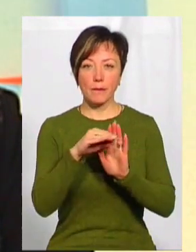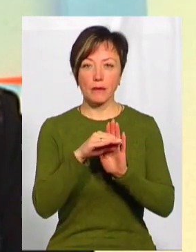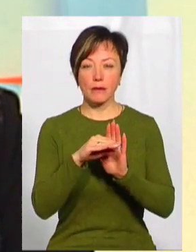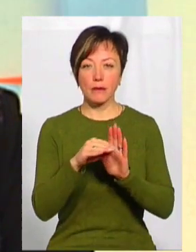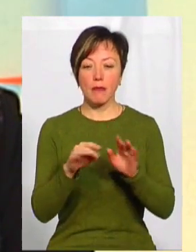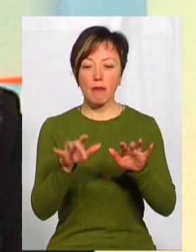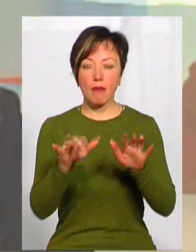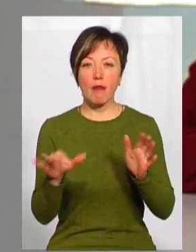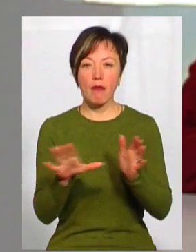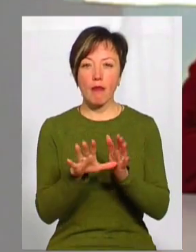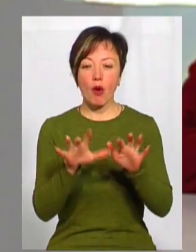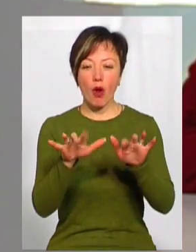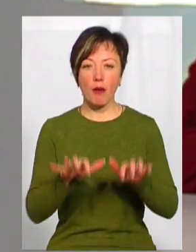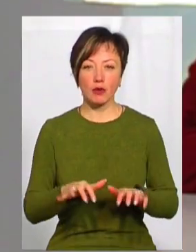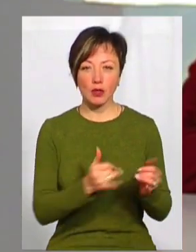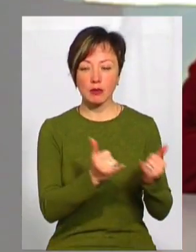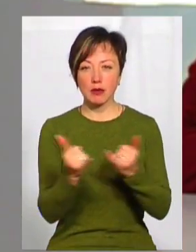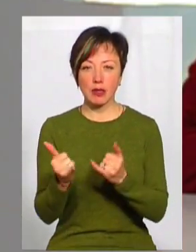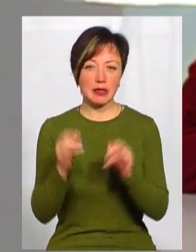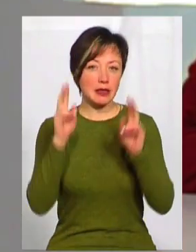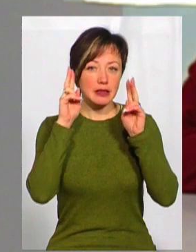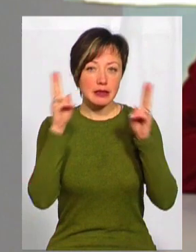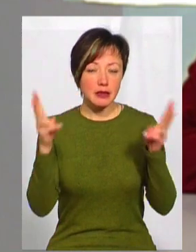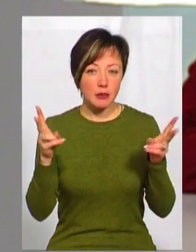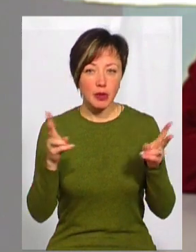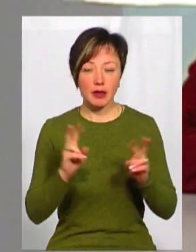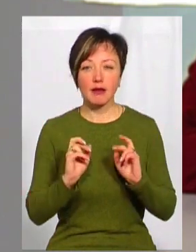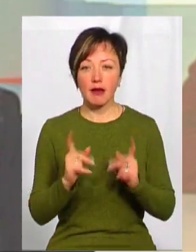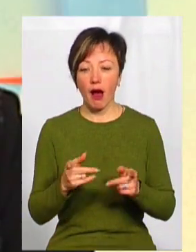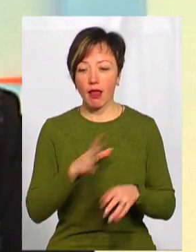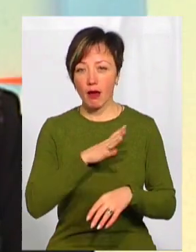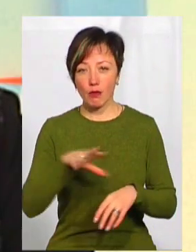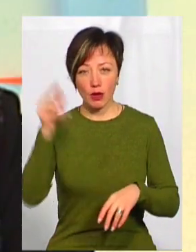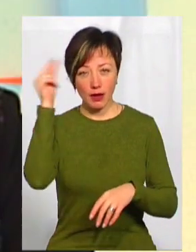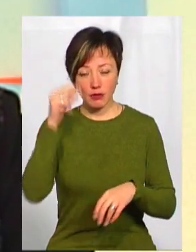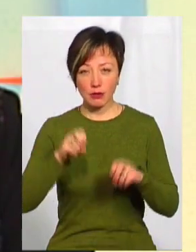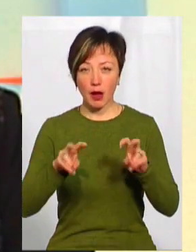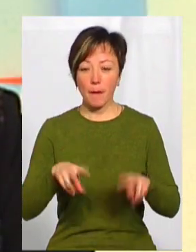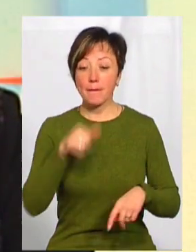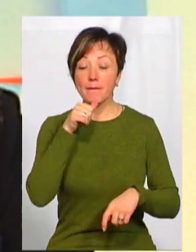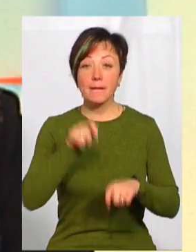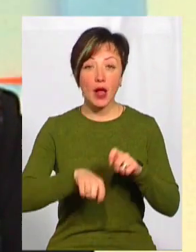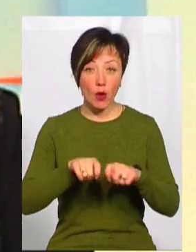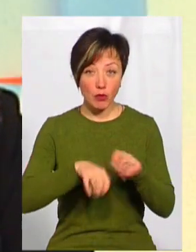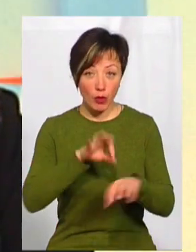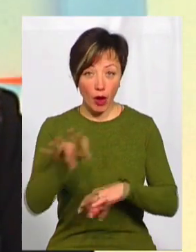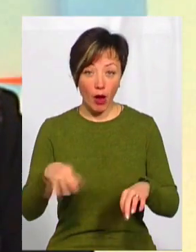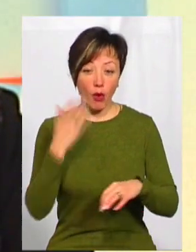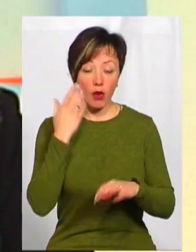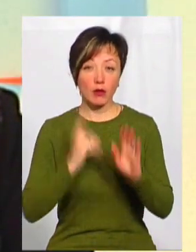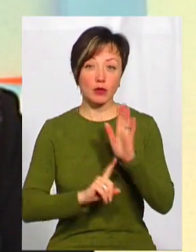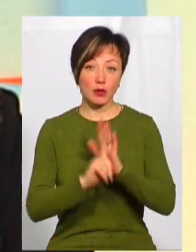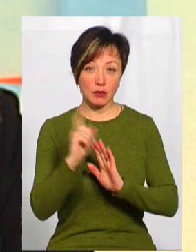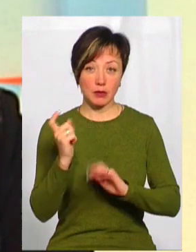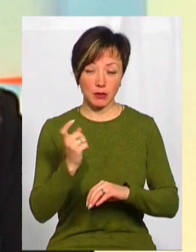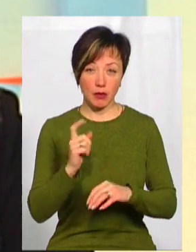програмного забезпечення, не знали як, не було навчених спеціалістів. Тому працювали пілотні проекти, а після того, як один лізо вже